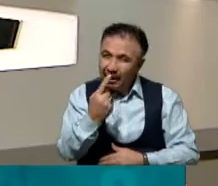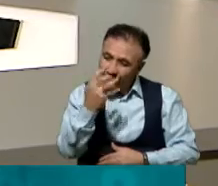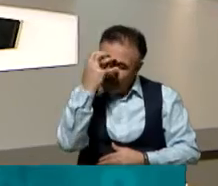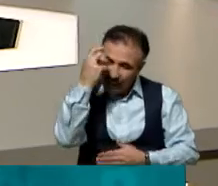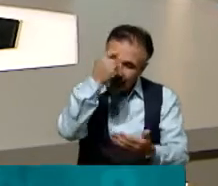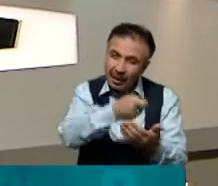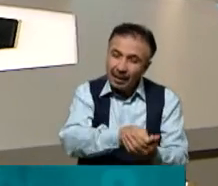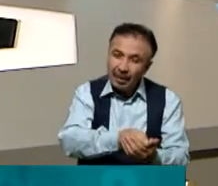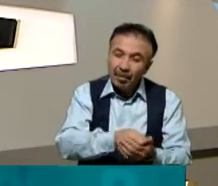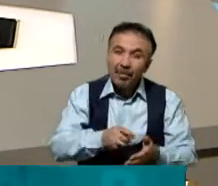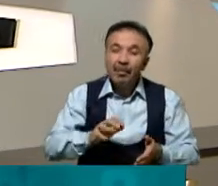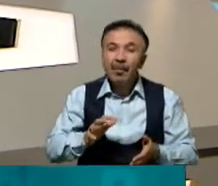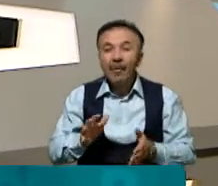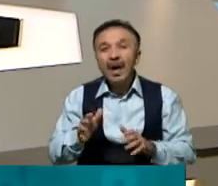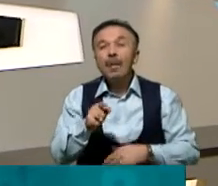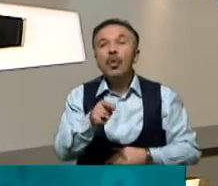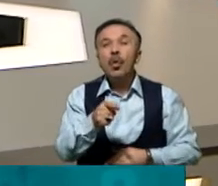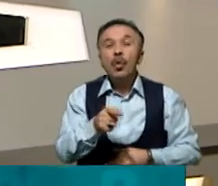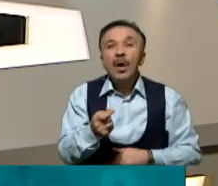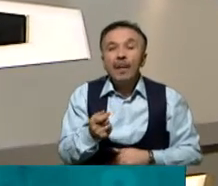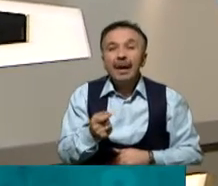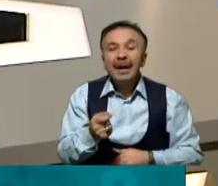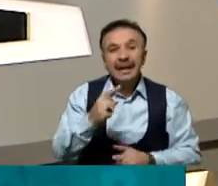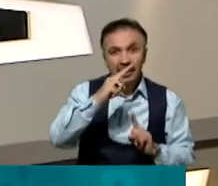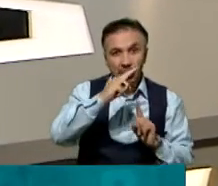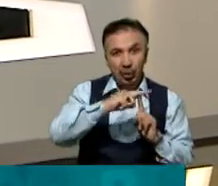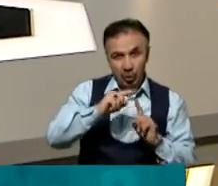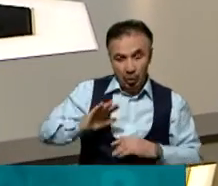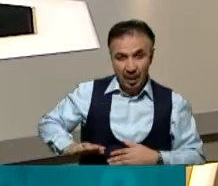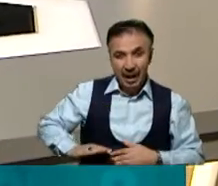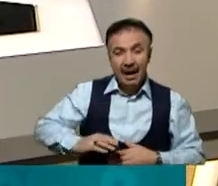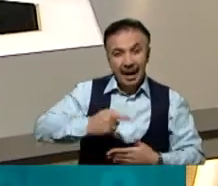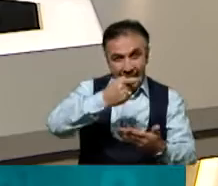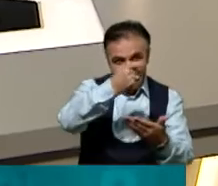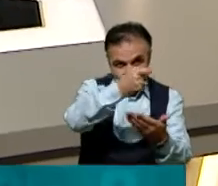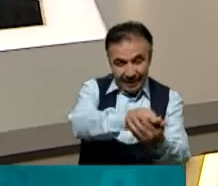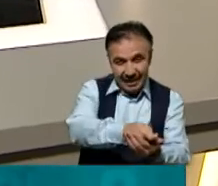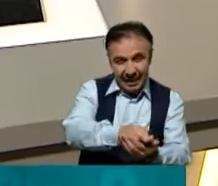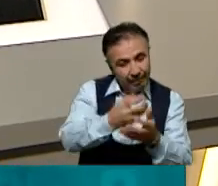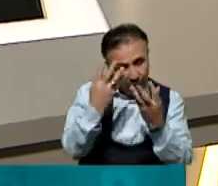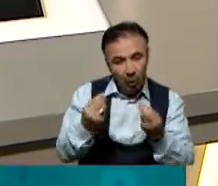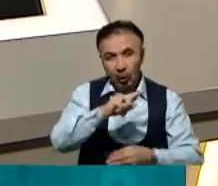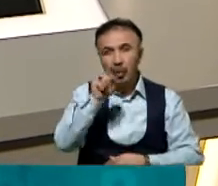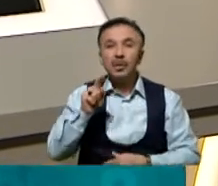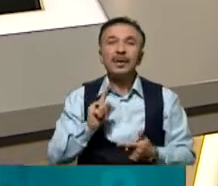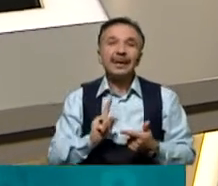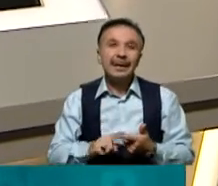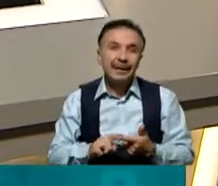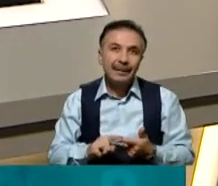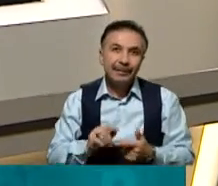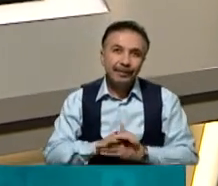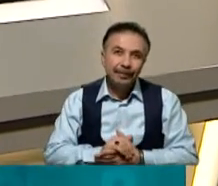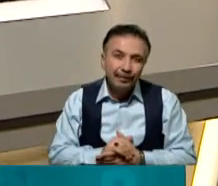mu? Anladım. Veya ben bu parayı torunuma versem olur mu? Soralım. 2. Bir de ben beyin